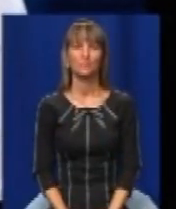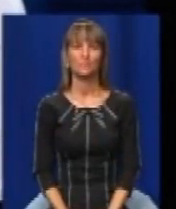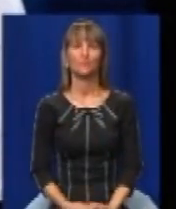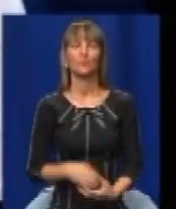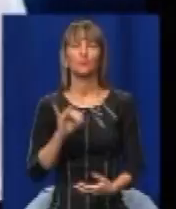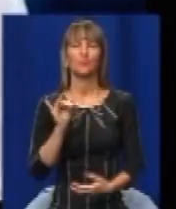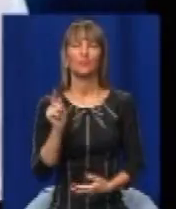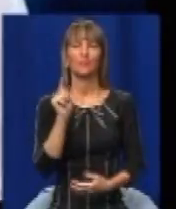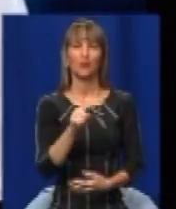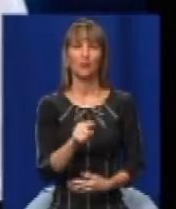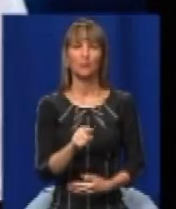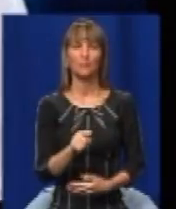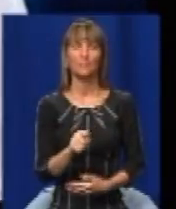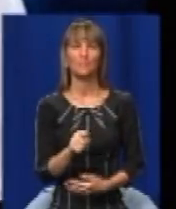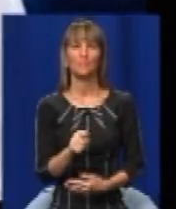И там